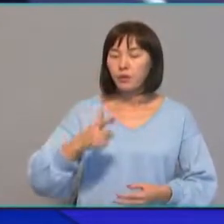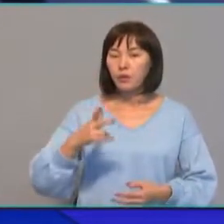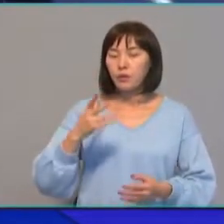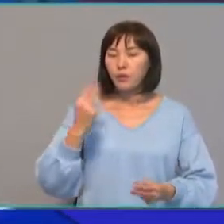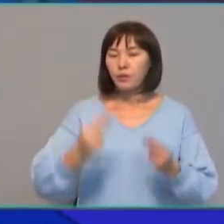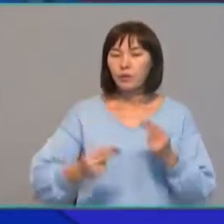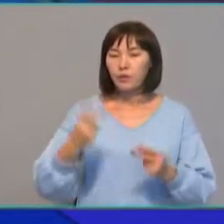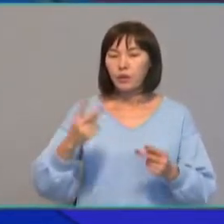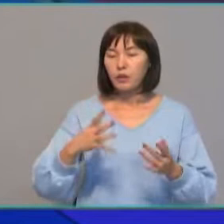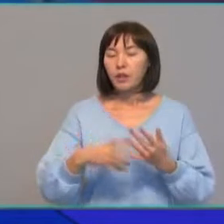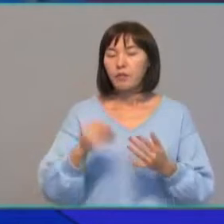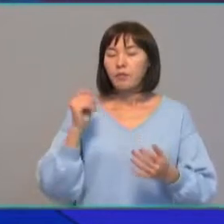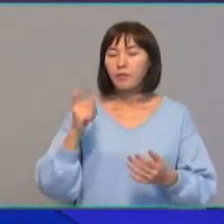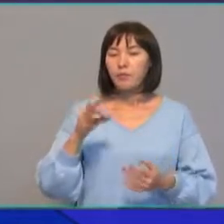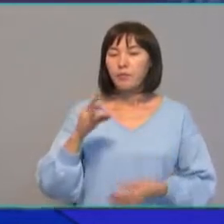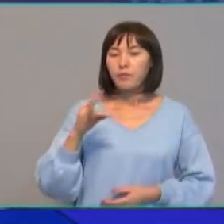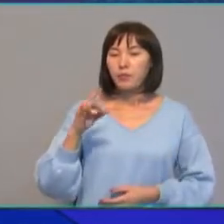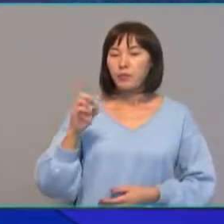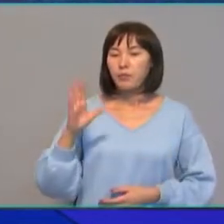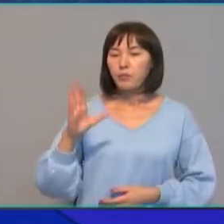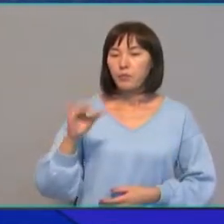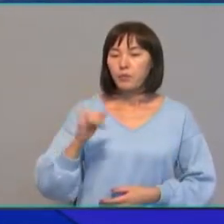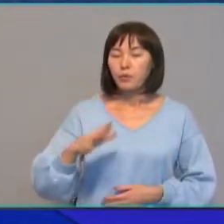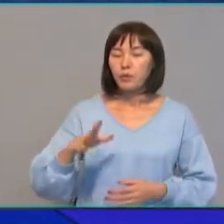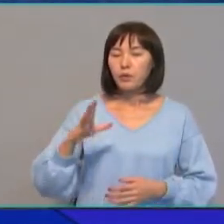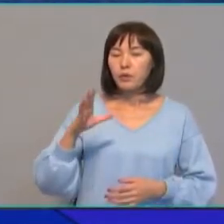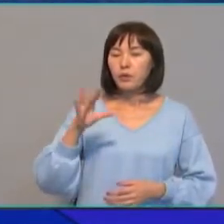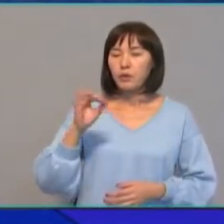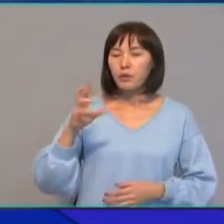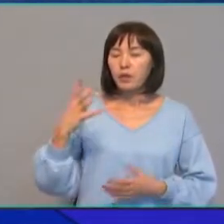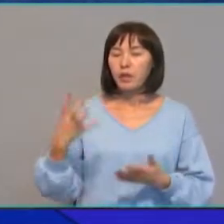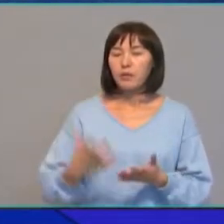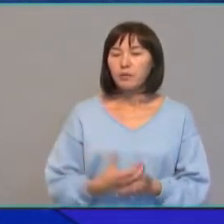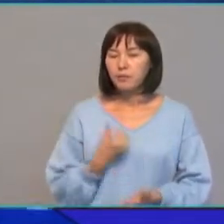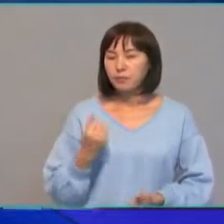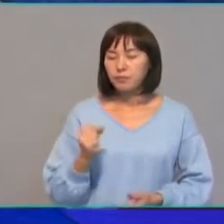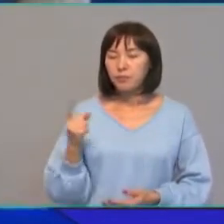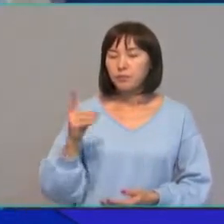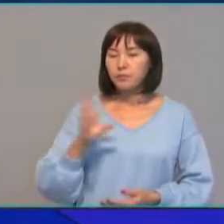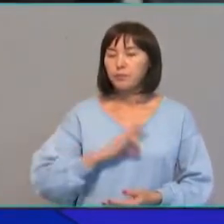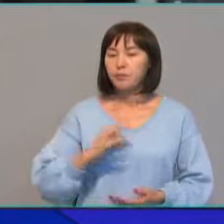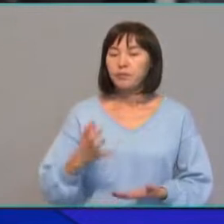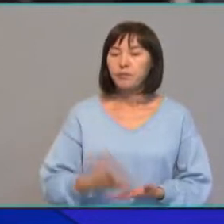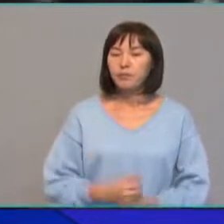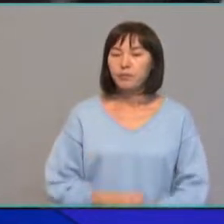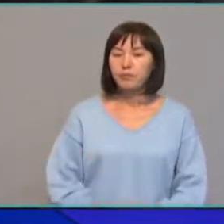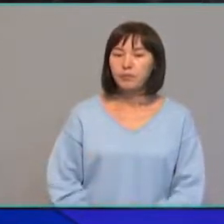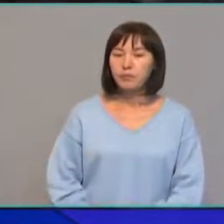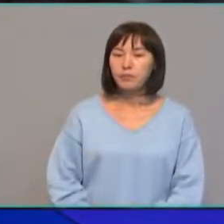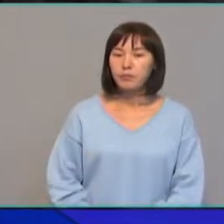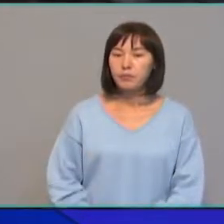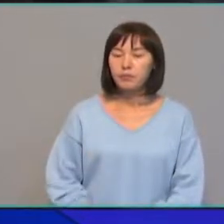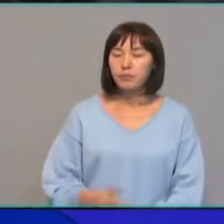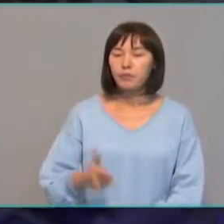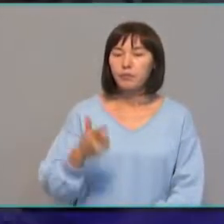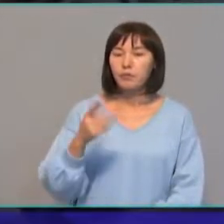рингке шыққан екінші жерлесіміз Сабырхан Махмуд финалда тайландтық спортшына айқын жеңіп алтыннан алқа тақты. Қарсыласта бірінші күні